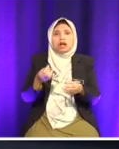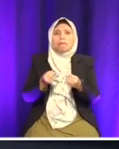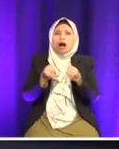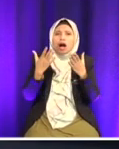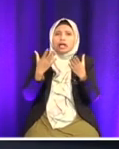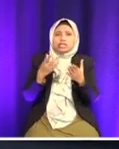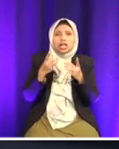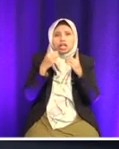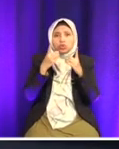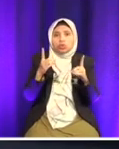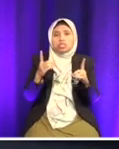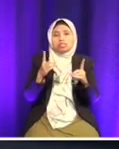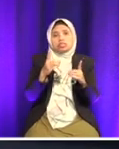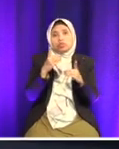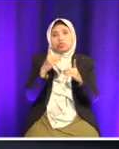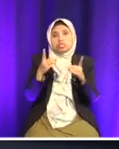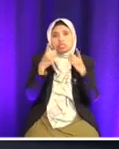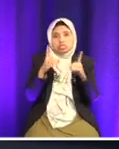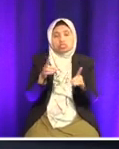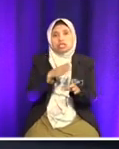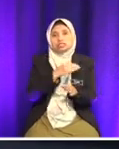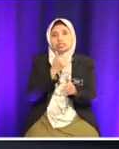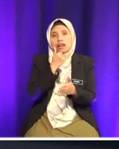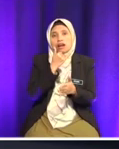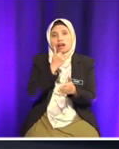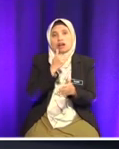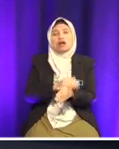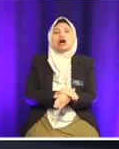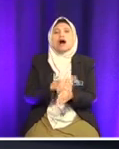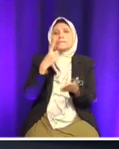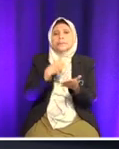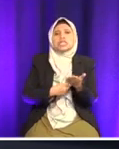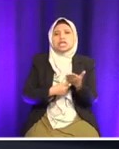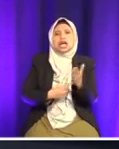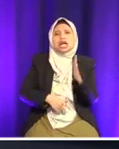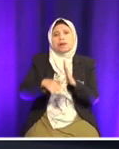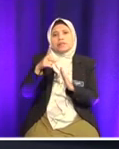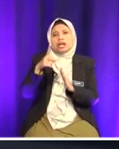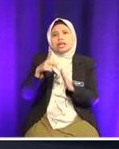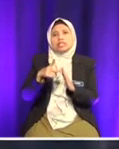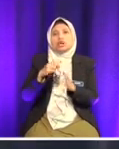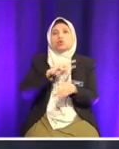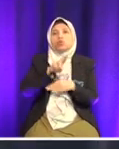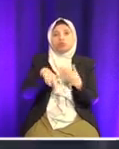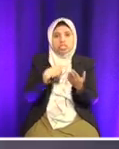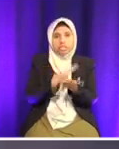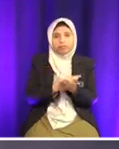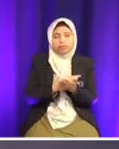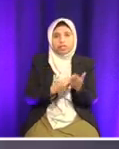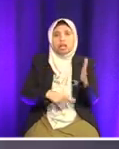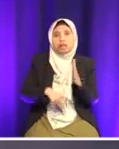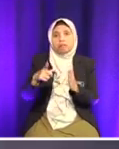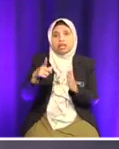Apakah rumusan untuk segmen kita kali ini yaitu kelebihan qiyamul lails kan ya Kelebihan